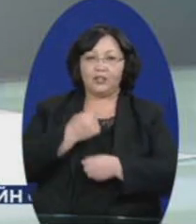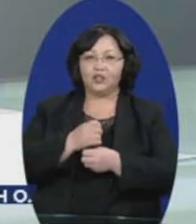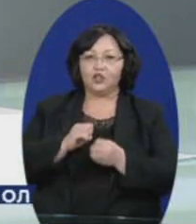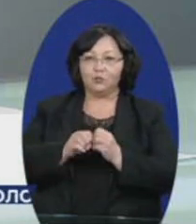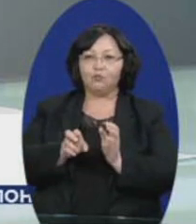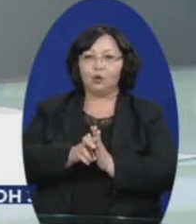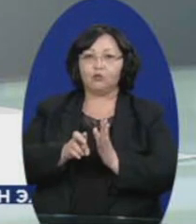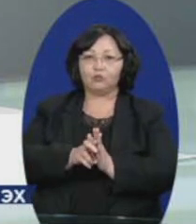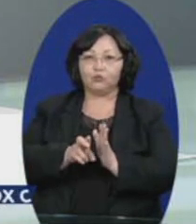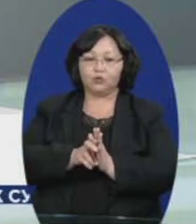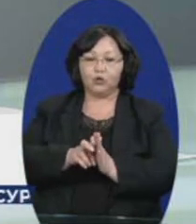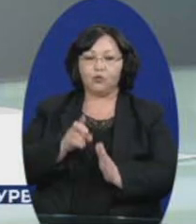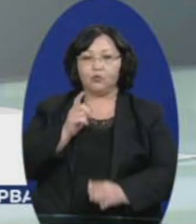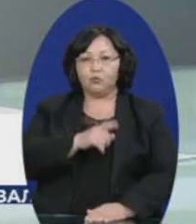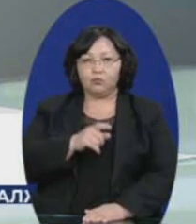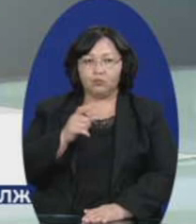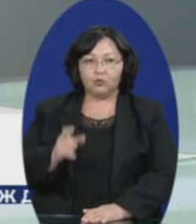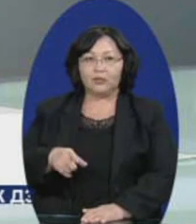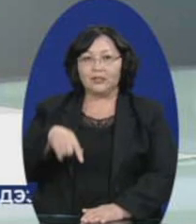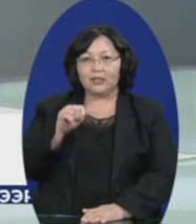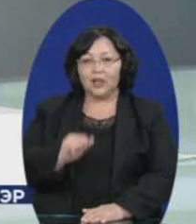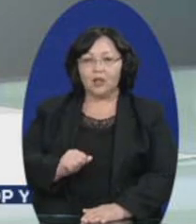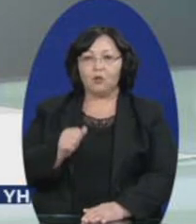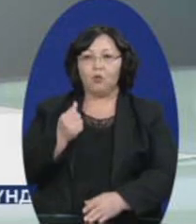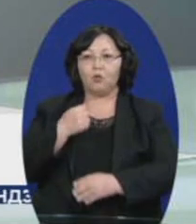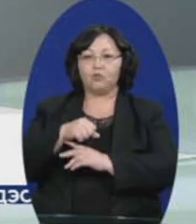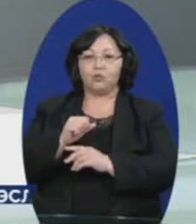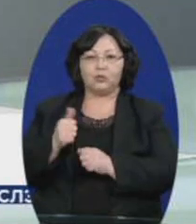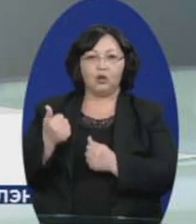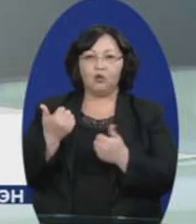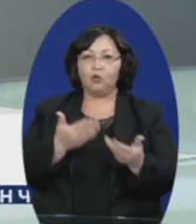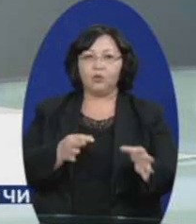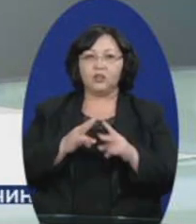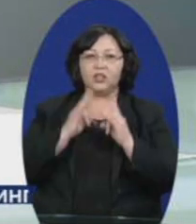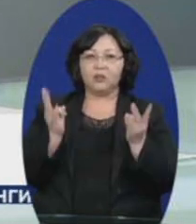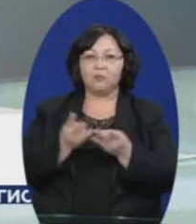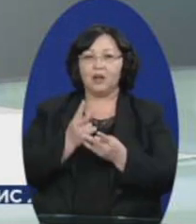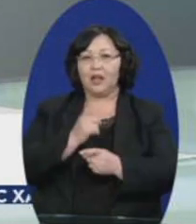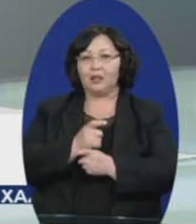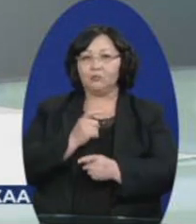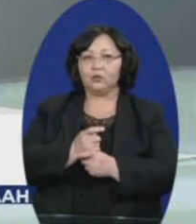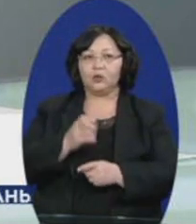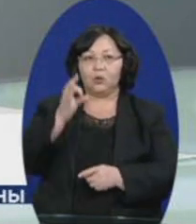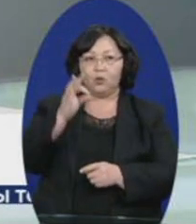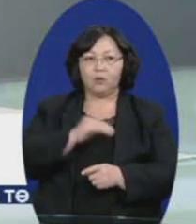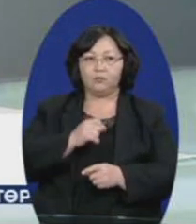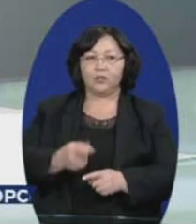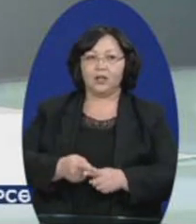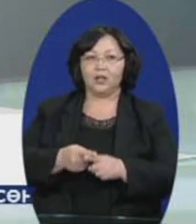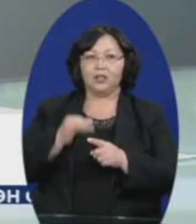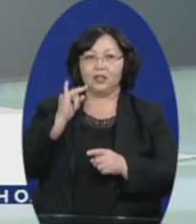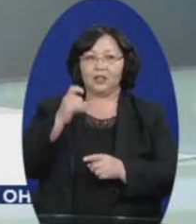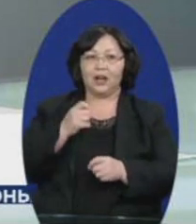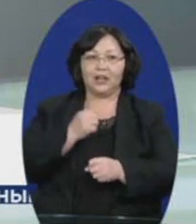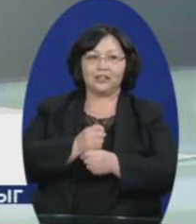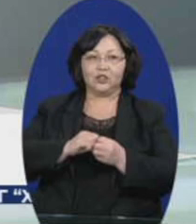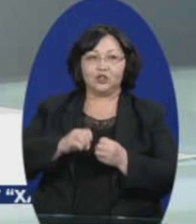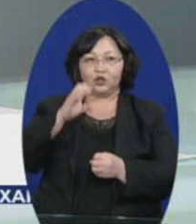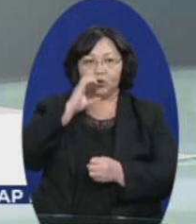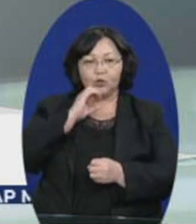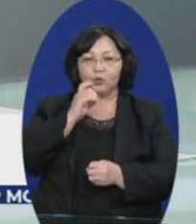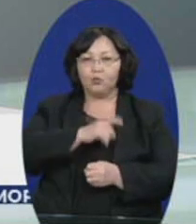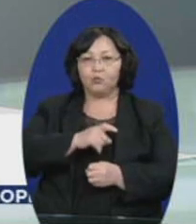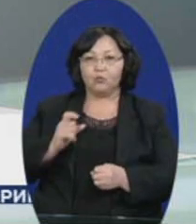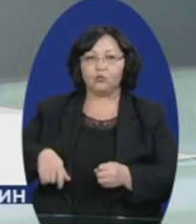иргэдэд хийсэн ажилд нь тохирсон цалин хөлс урамшууллыг өгдөггүй. Нөгөө талдаа нийгмийн халамжийн хэмжээ их байдаг учраас бас ажил хийх сонирхолтой хүмүүсийн